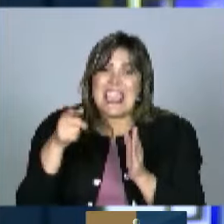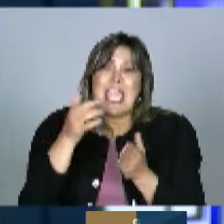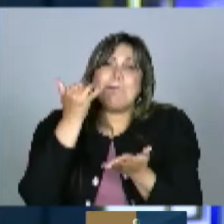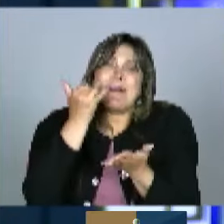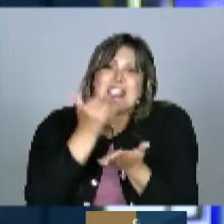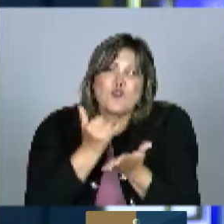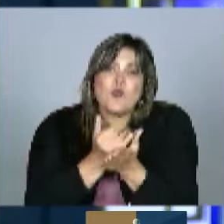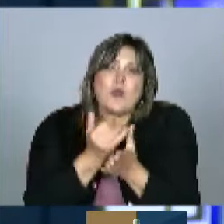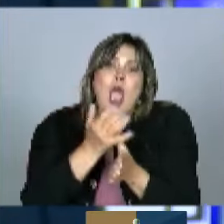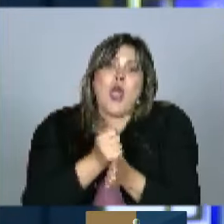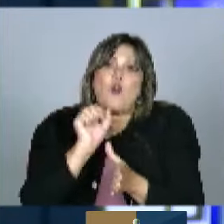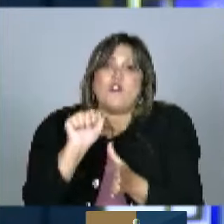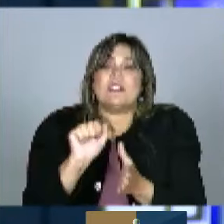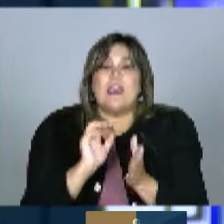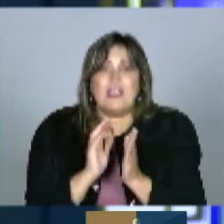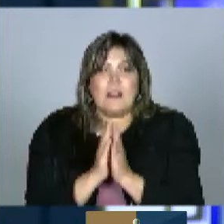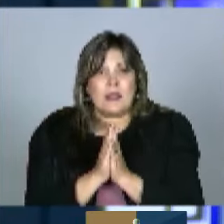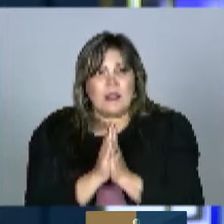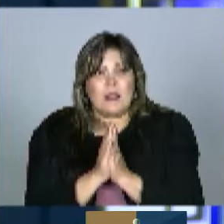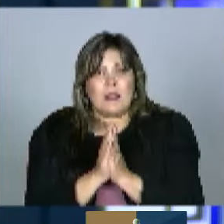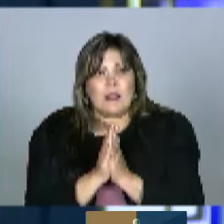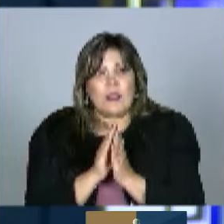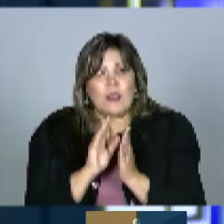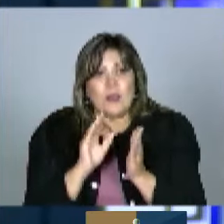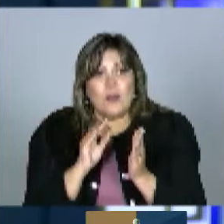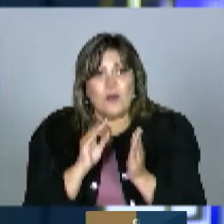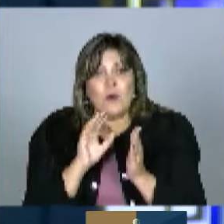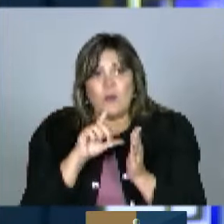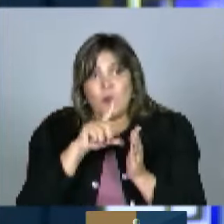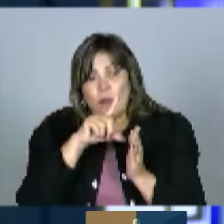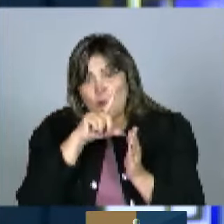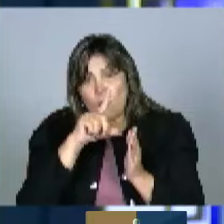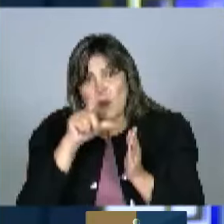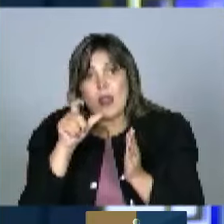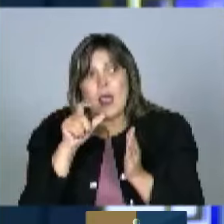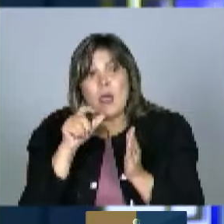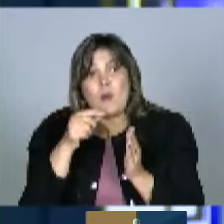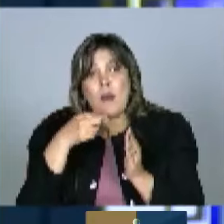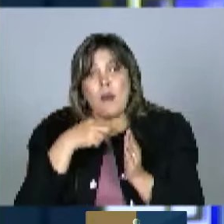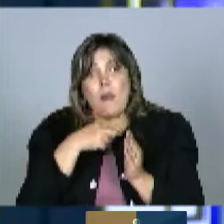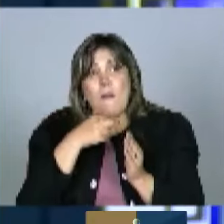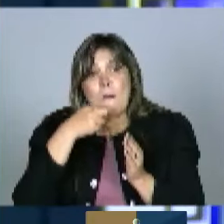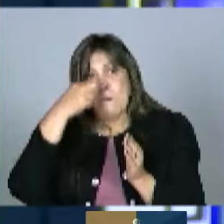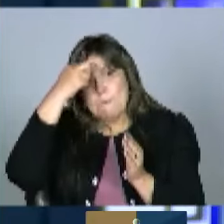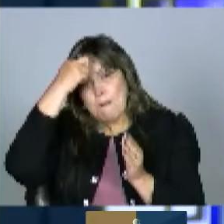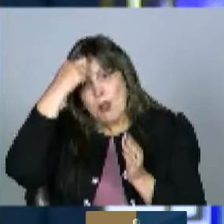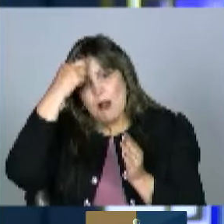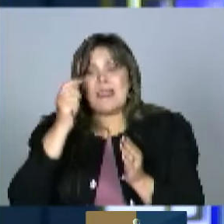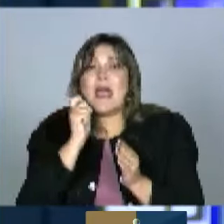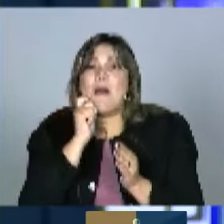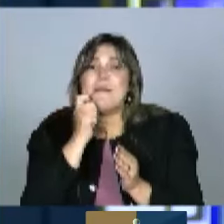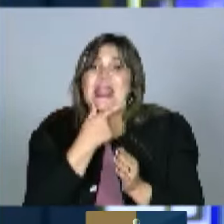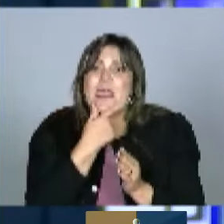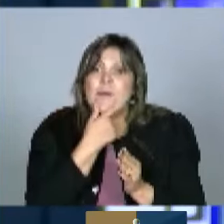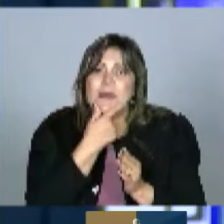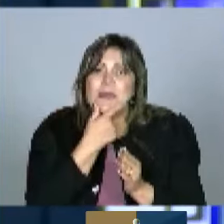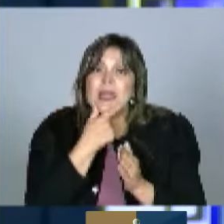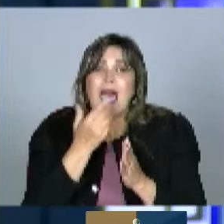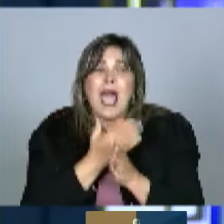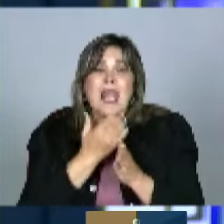يثبت ويا ريت ان المرض ده ان كان الطبيب الشرعي يقدر يحدده من امتى عشان